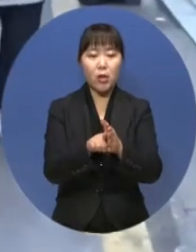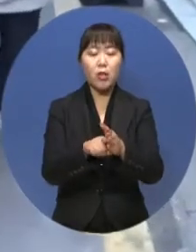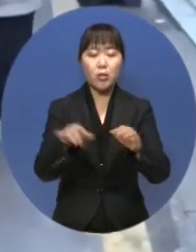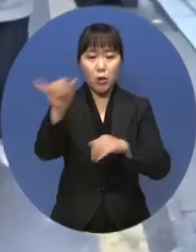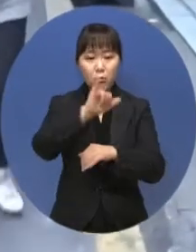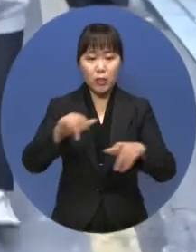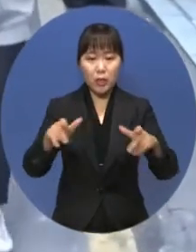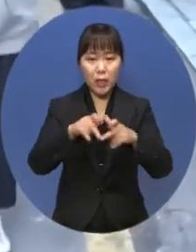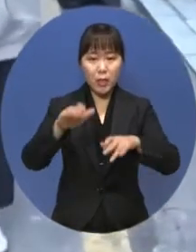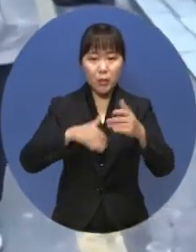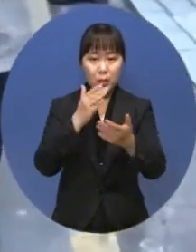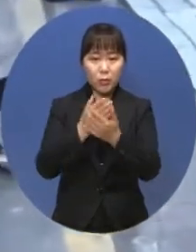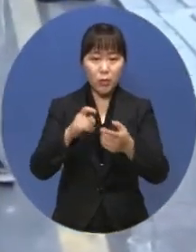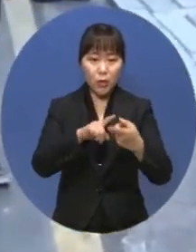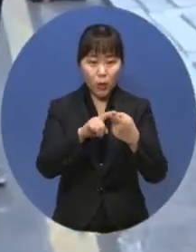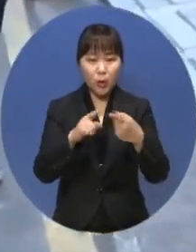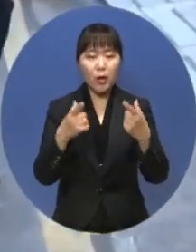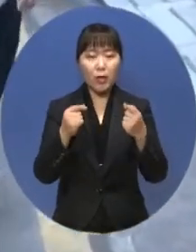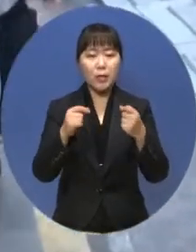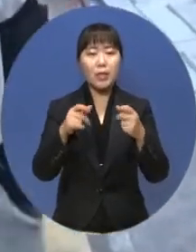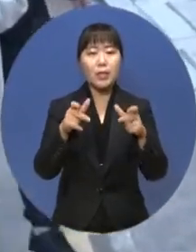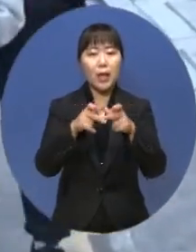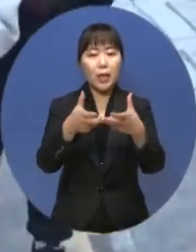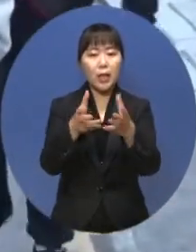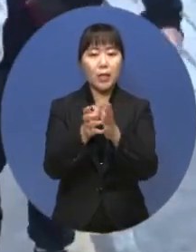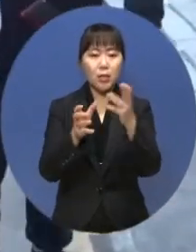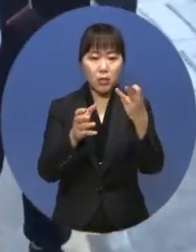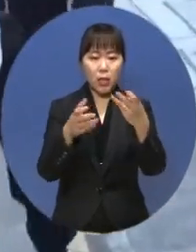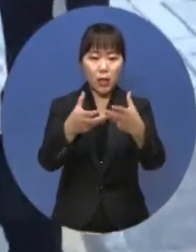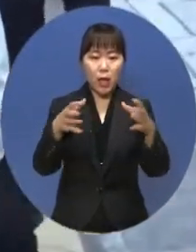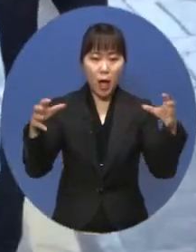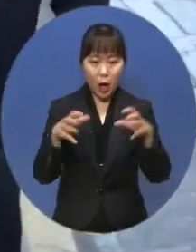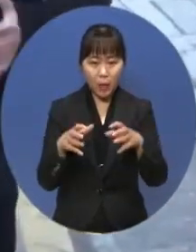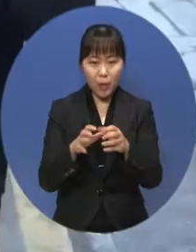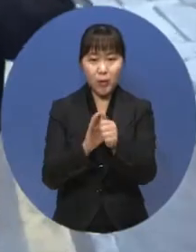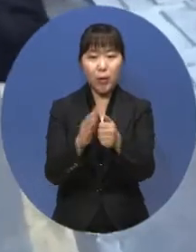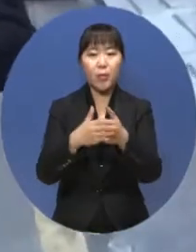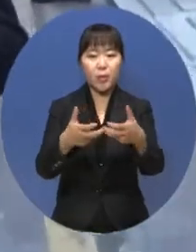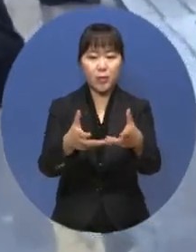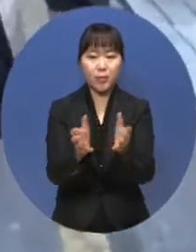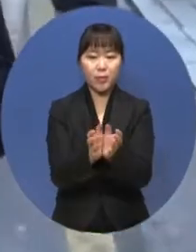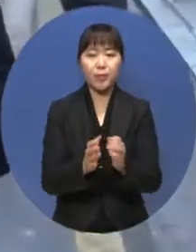포함해 장애인 단체 13개 단체로 구성된 협력체입니다.